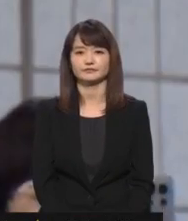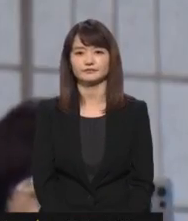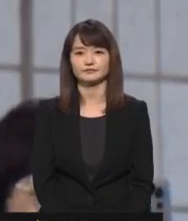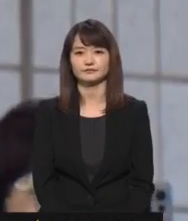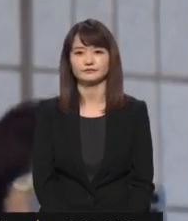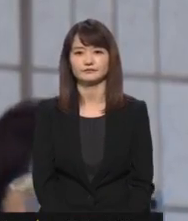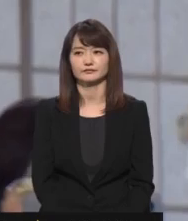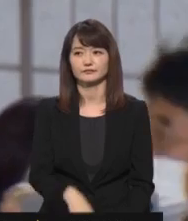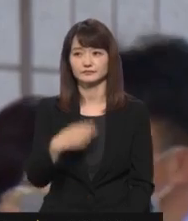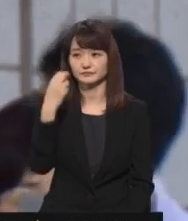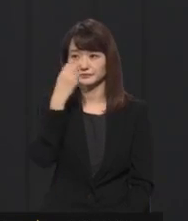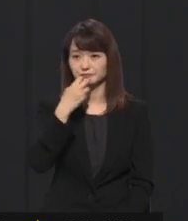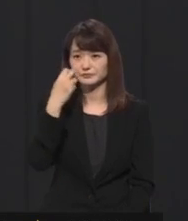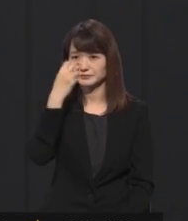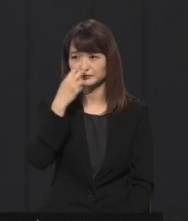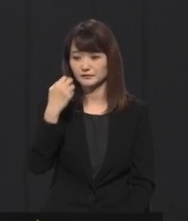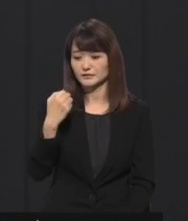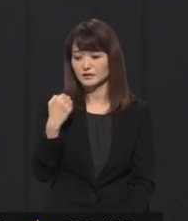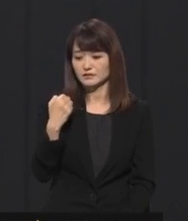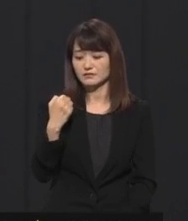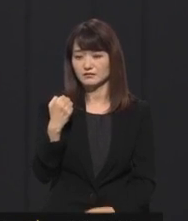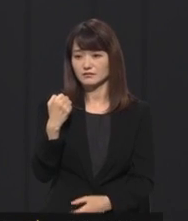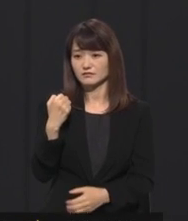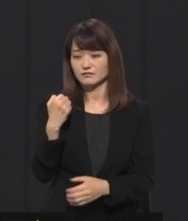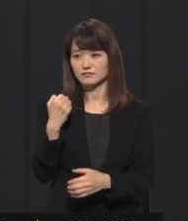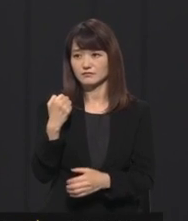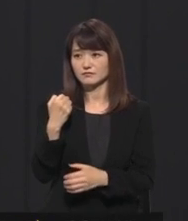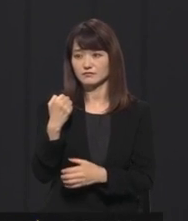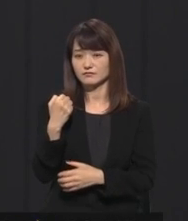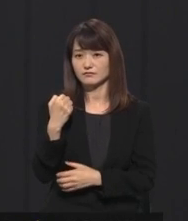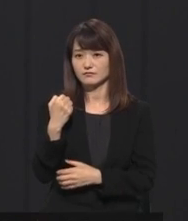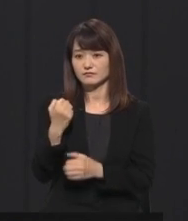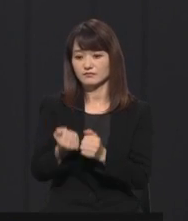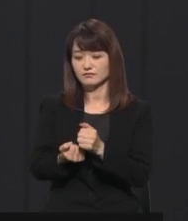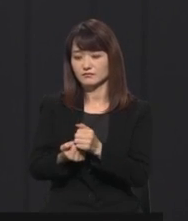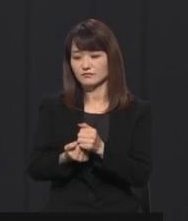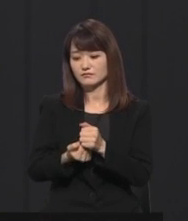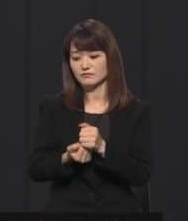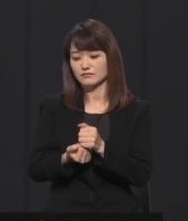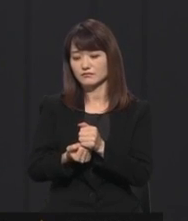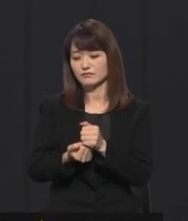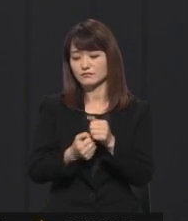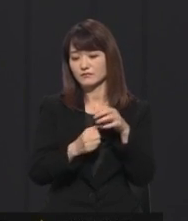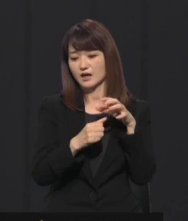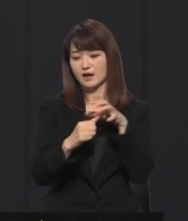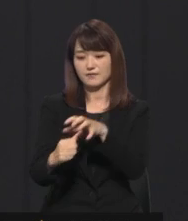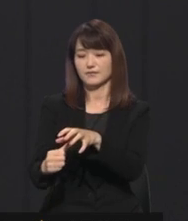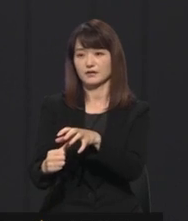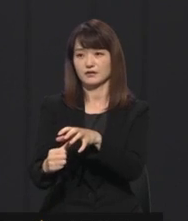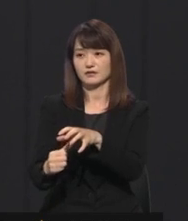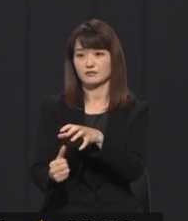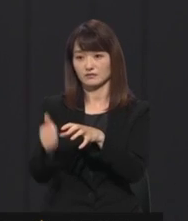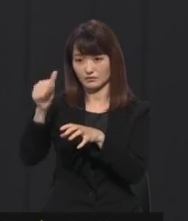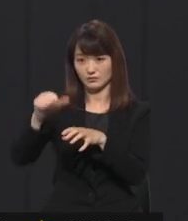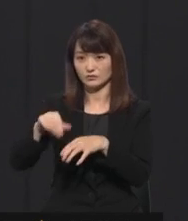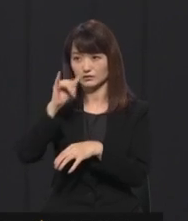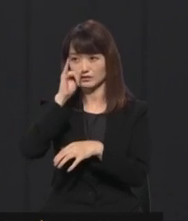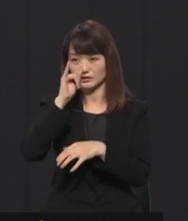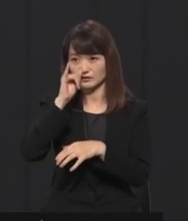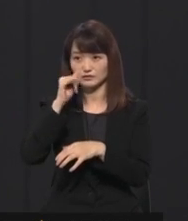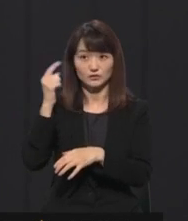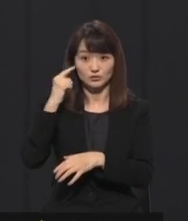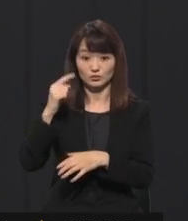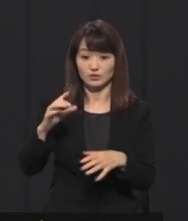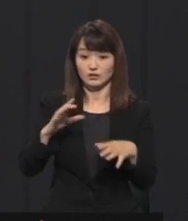수사에 대해서 영향력을 행사할 수 있다는 것 자체에 전 되게 무섭게 느껴졌고 목사 결과가 나와야 알겠습니다만 저도 대표가